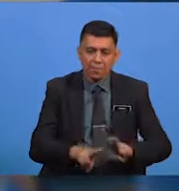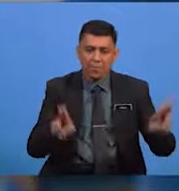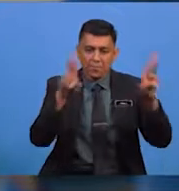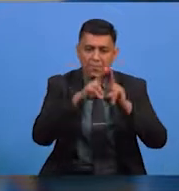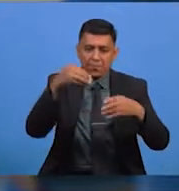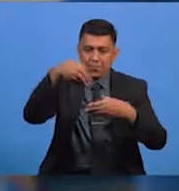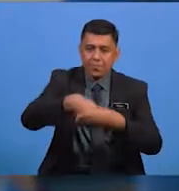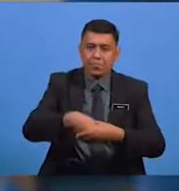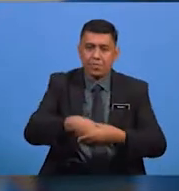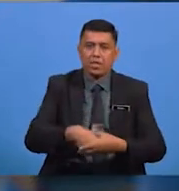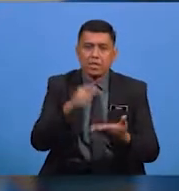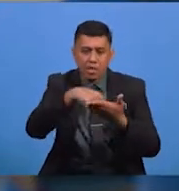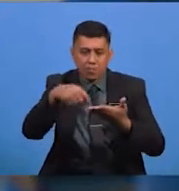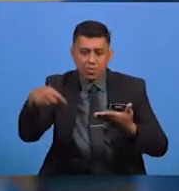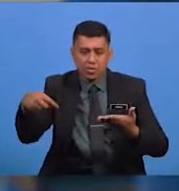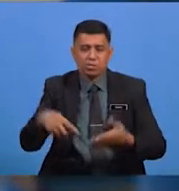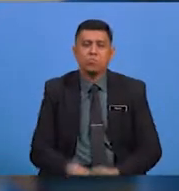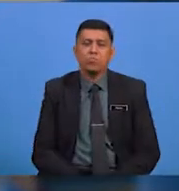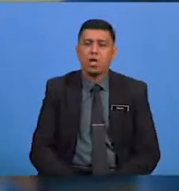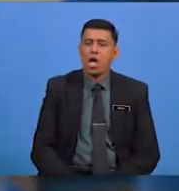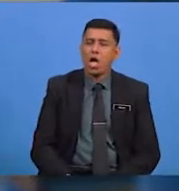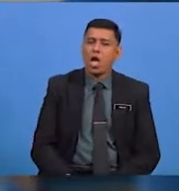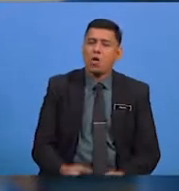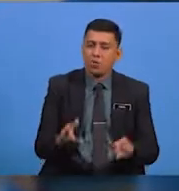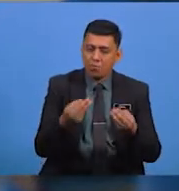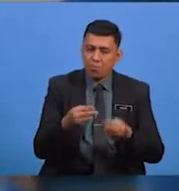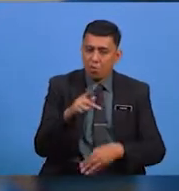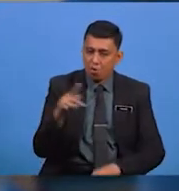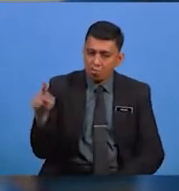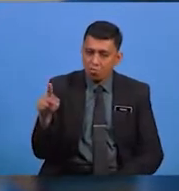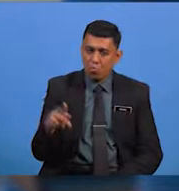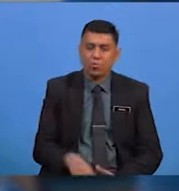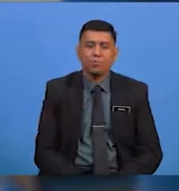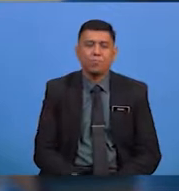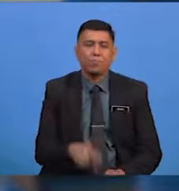dalam penulisan mahupun pertuturan.